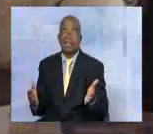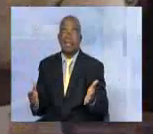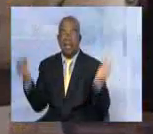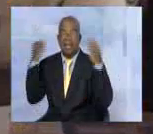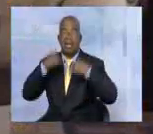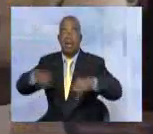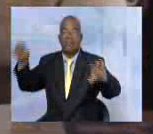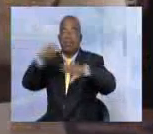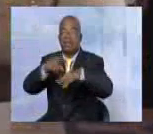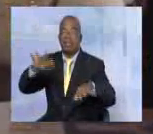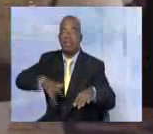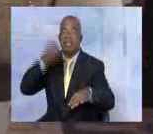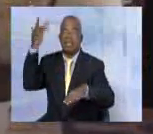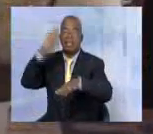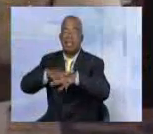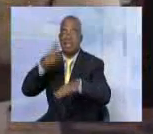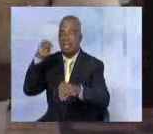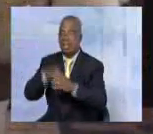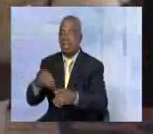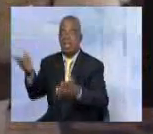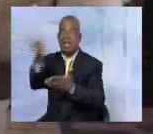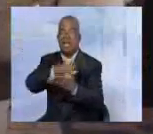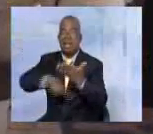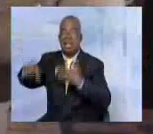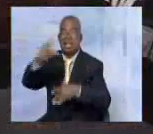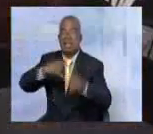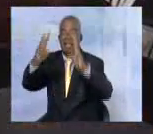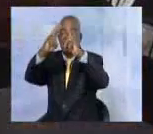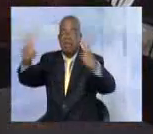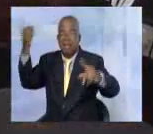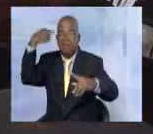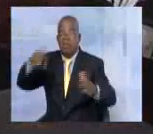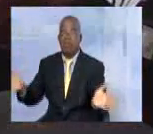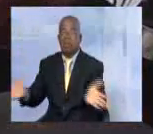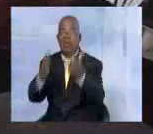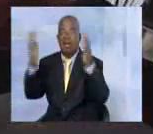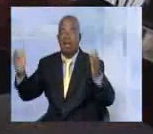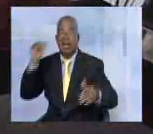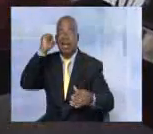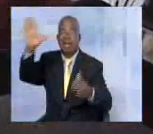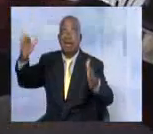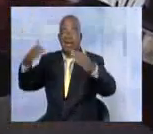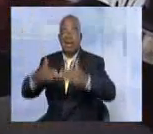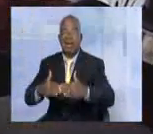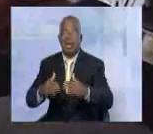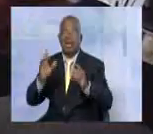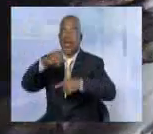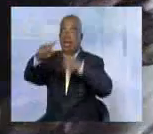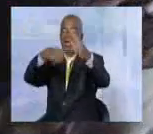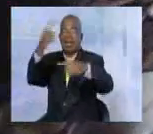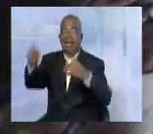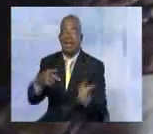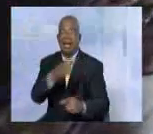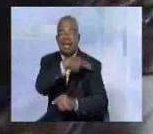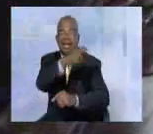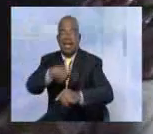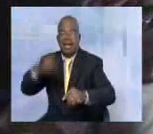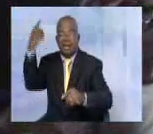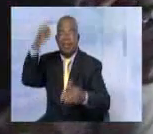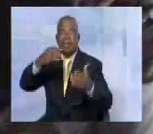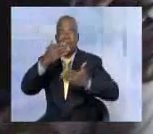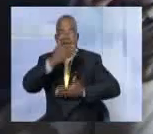d'information et de sensibilisation dans les quartiers et villages pour encourager les femmes enceintes à fréquenter et à accoucher à l'hôpital, la réalisation